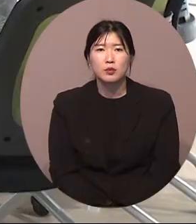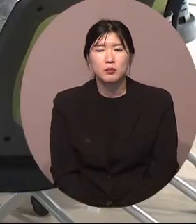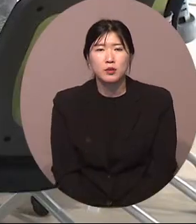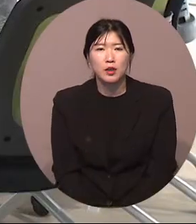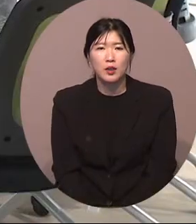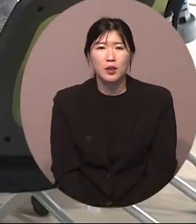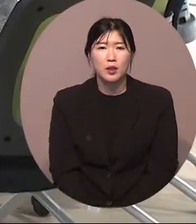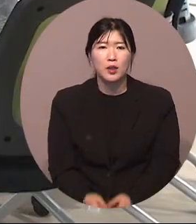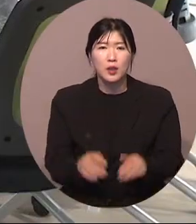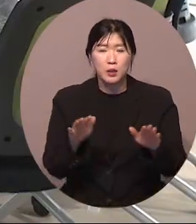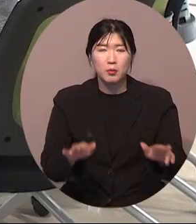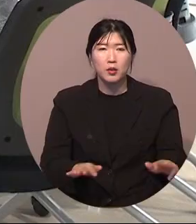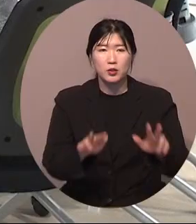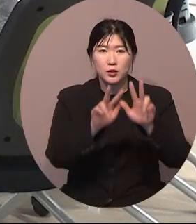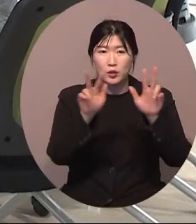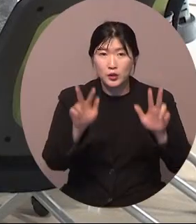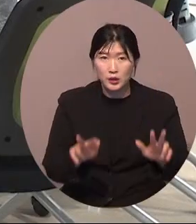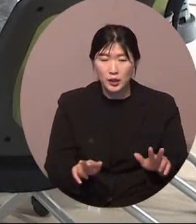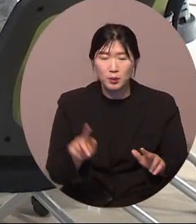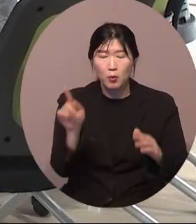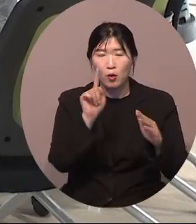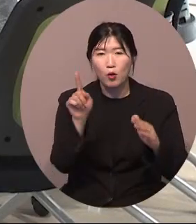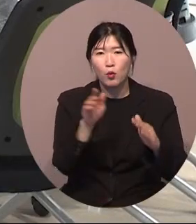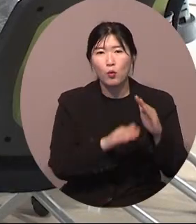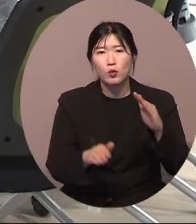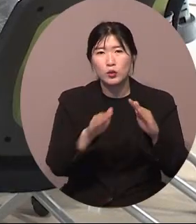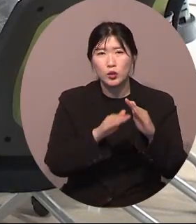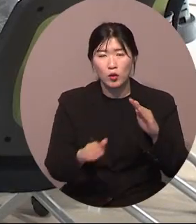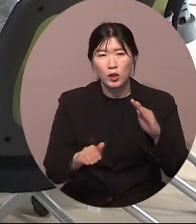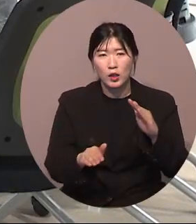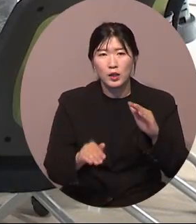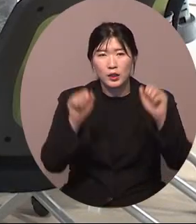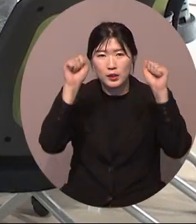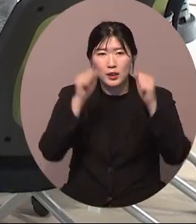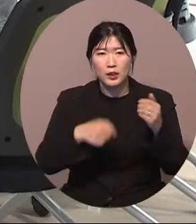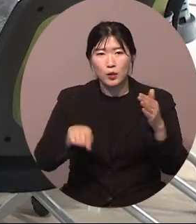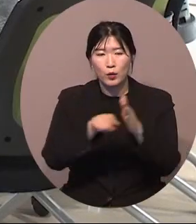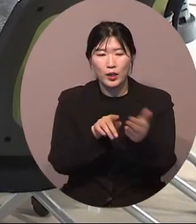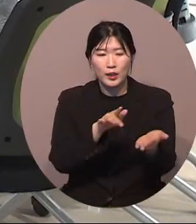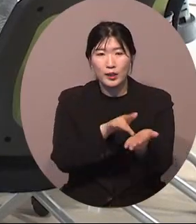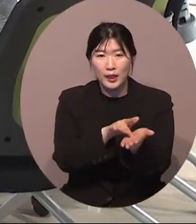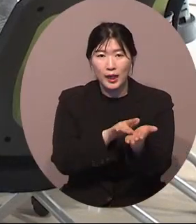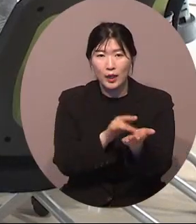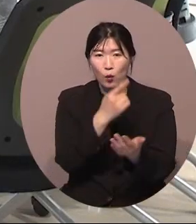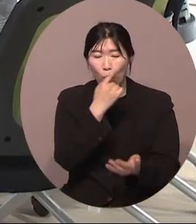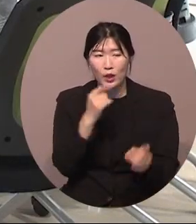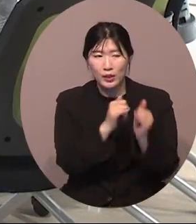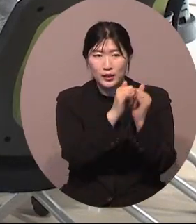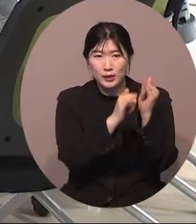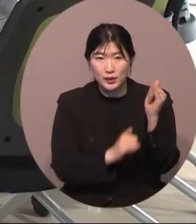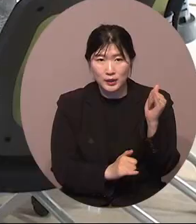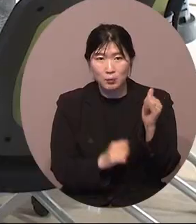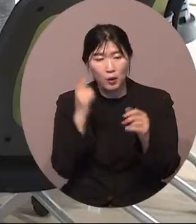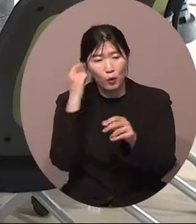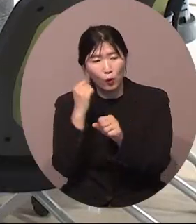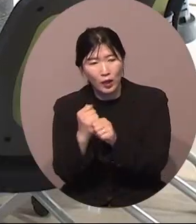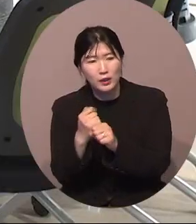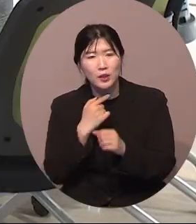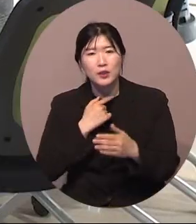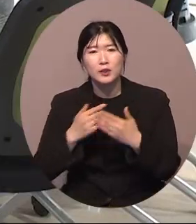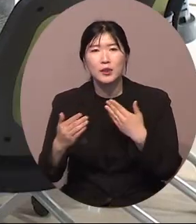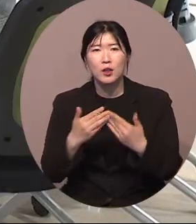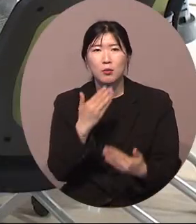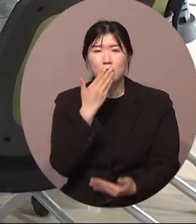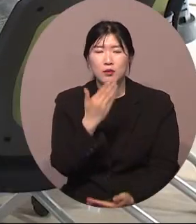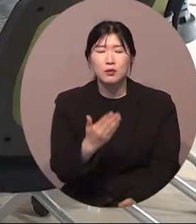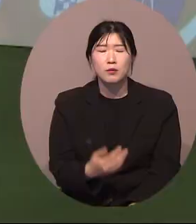이번 특별전에서는 공정한 스포츠 경기를 위해 실시되는 도핑의 역사는 물론 과학적 분석 방법을 직접 체험해보는